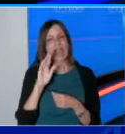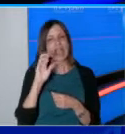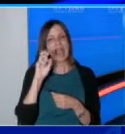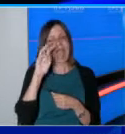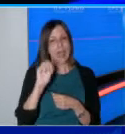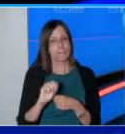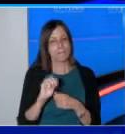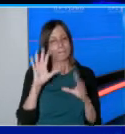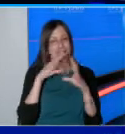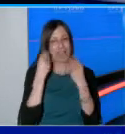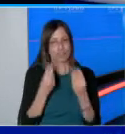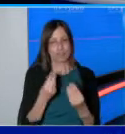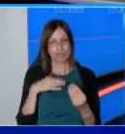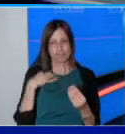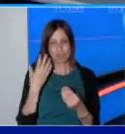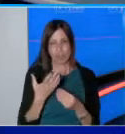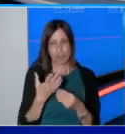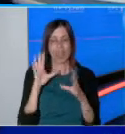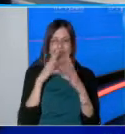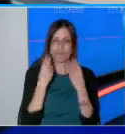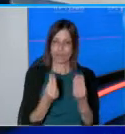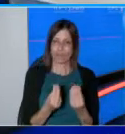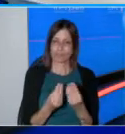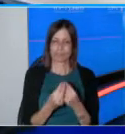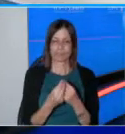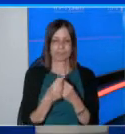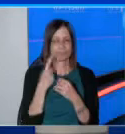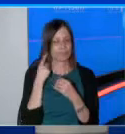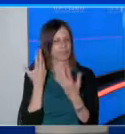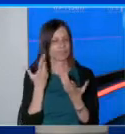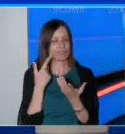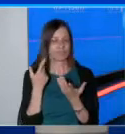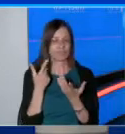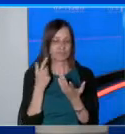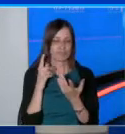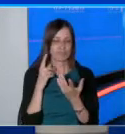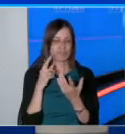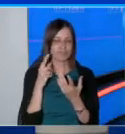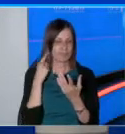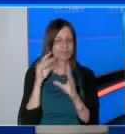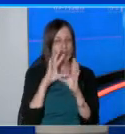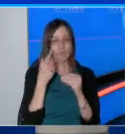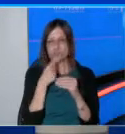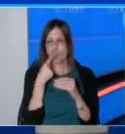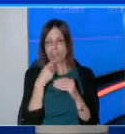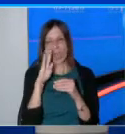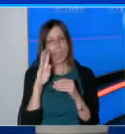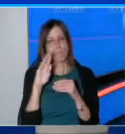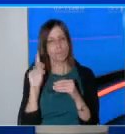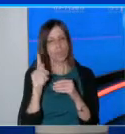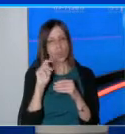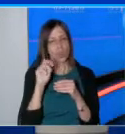טוב, טלב, מה שלומך? ערב טוב. תשמע, אני לא יודע אם תפסת את כל מה שאמר ברונו, הוא אמר דברים כאילו